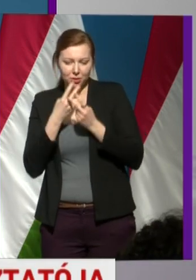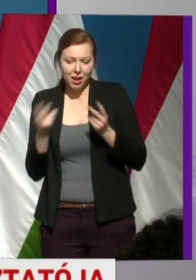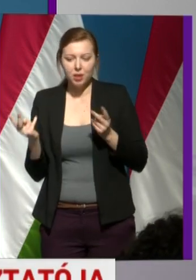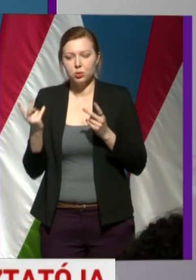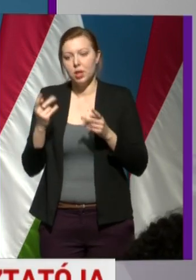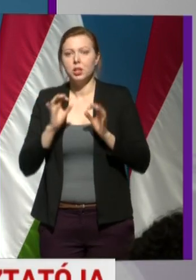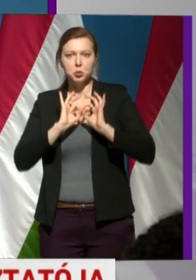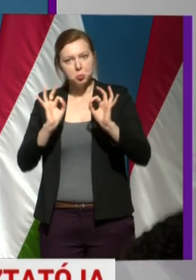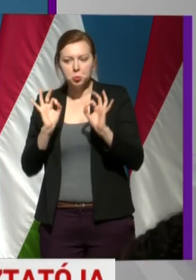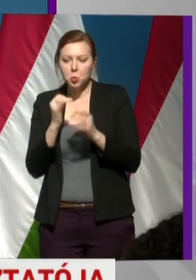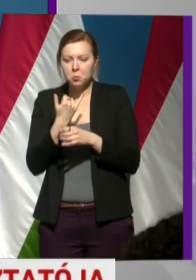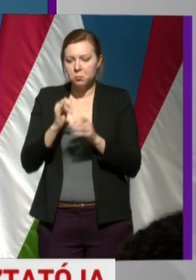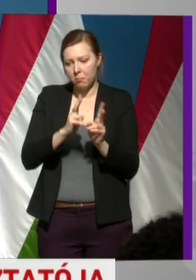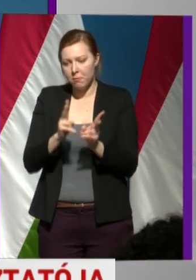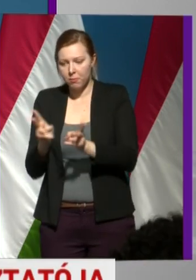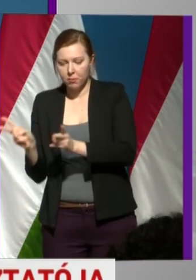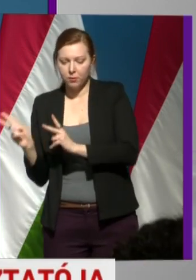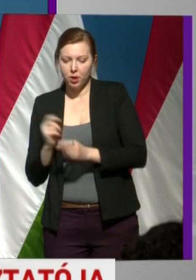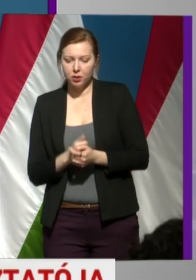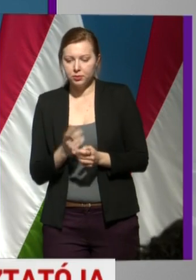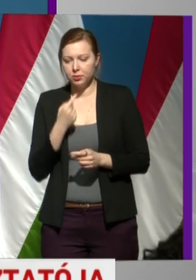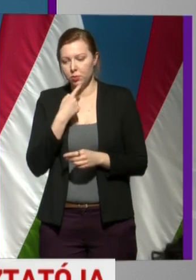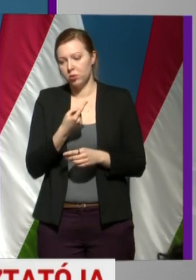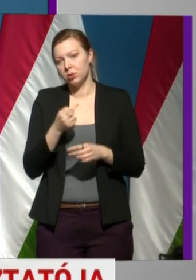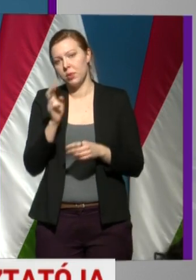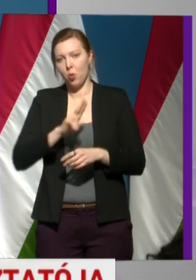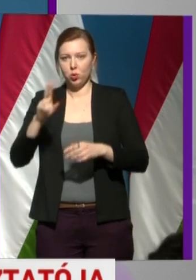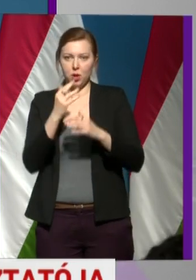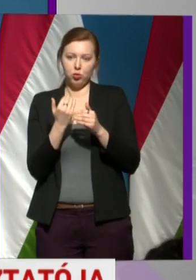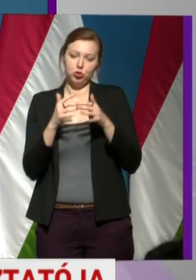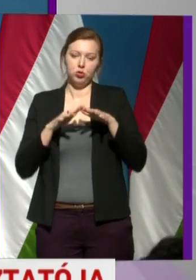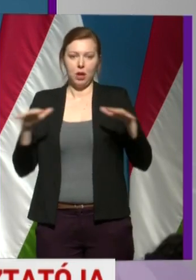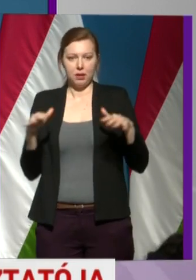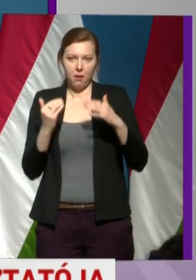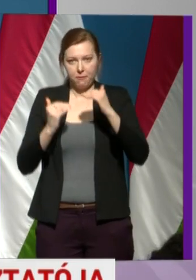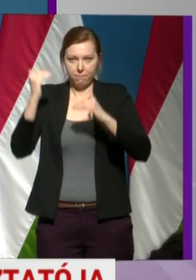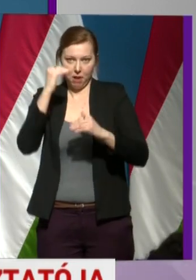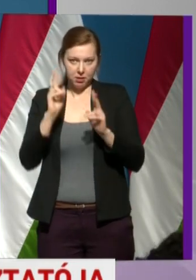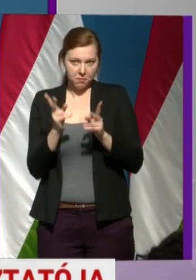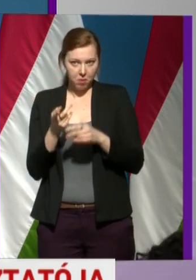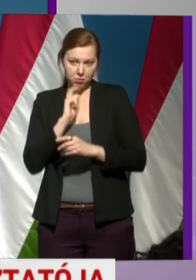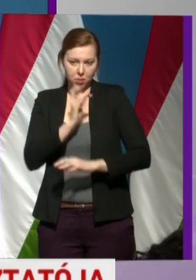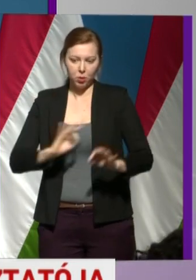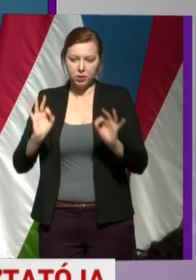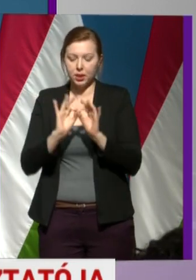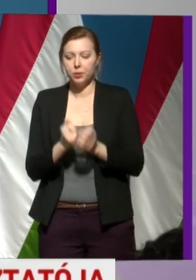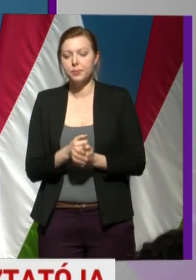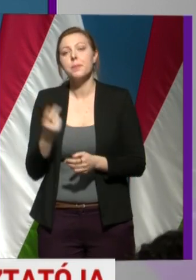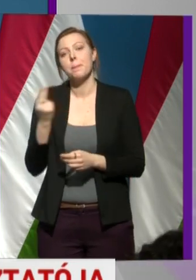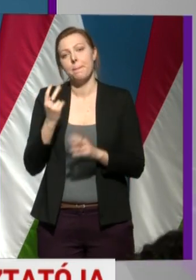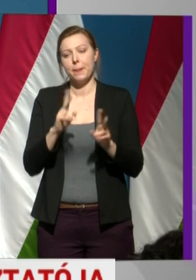kifejezetten jó. Mondhatom azt is, hogy az uniós átlag feletti. Természetesen vannak